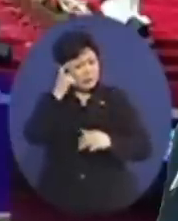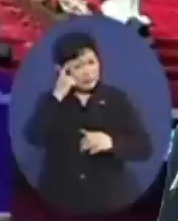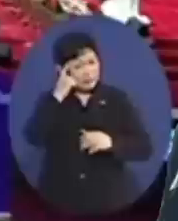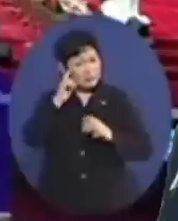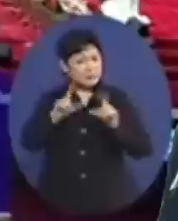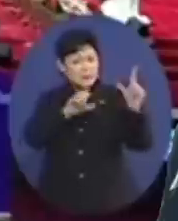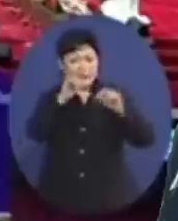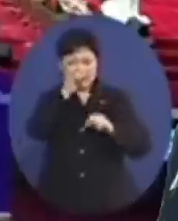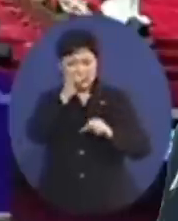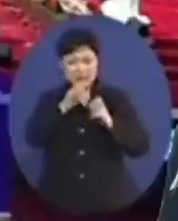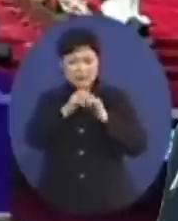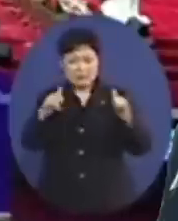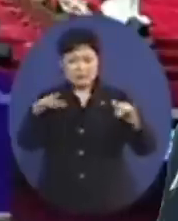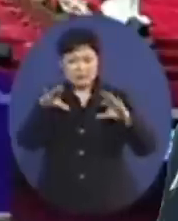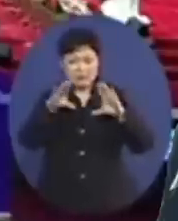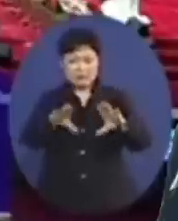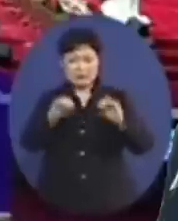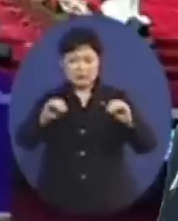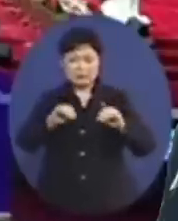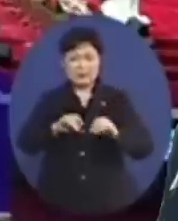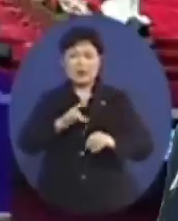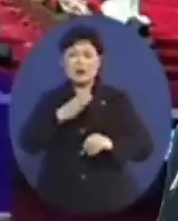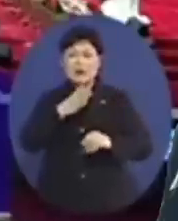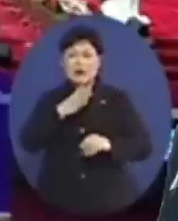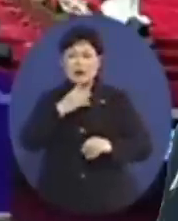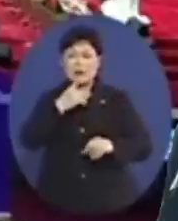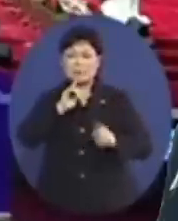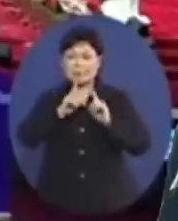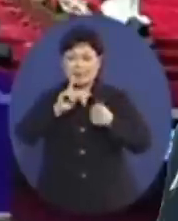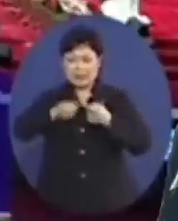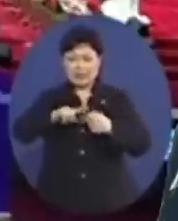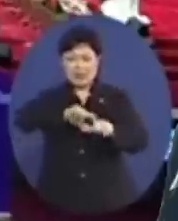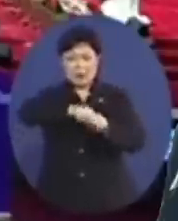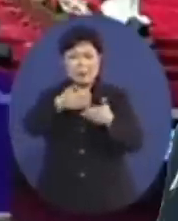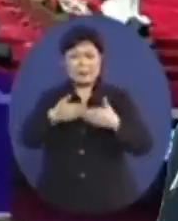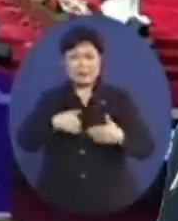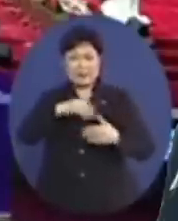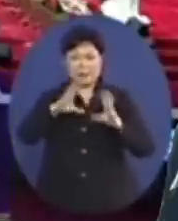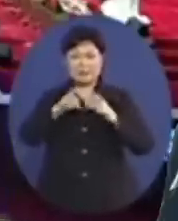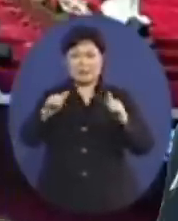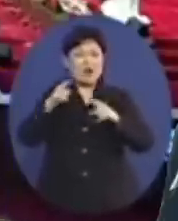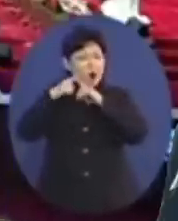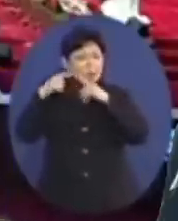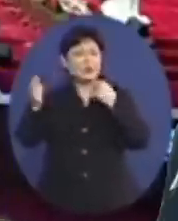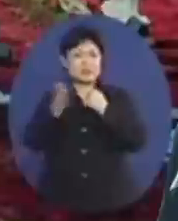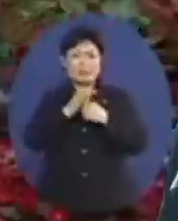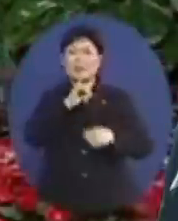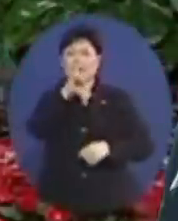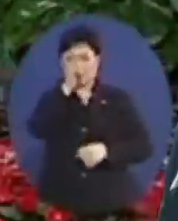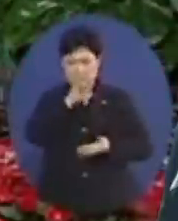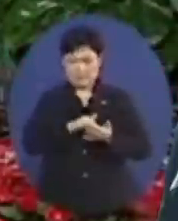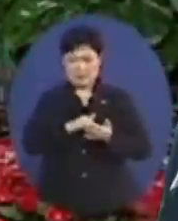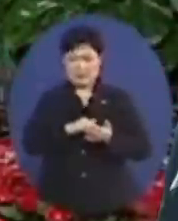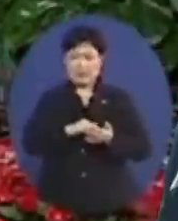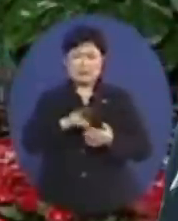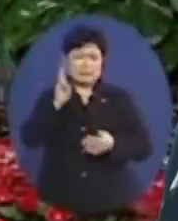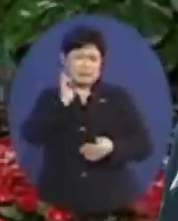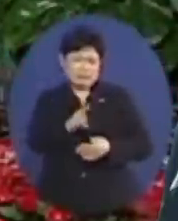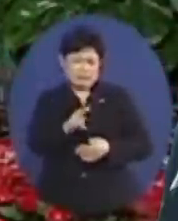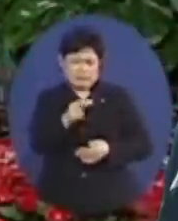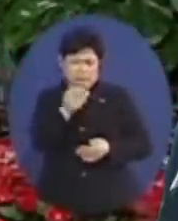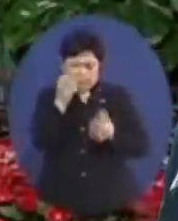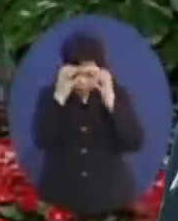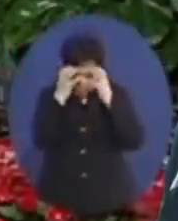끊어지면 마땅히 형벌받을 내 백성의 허물 때문이라 하였으리요. 그가 곤욕과 신문을 당하고